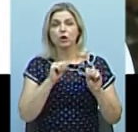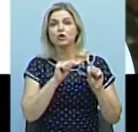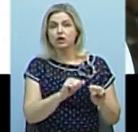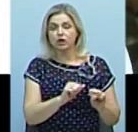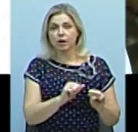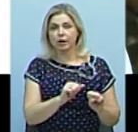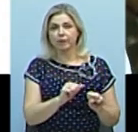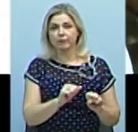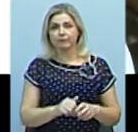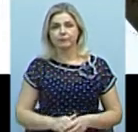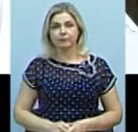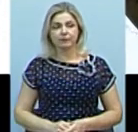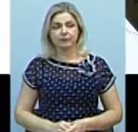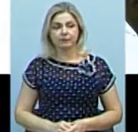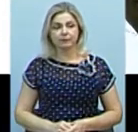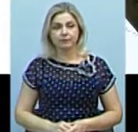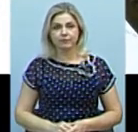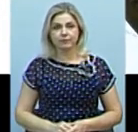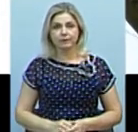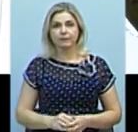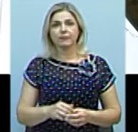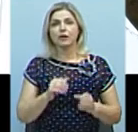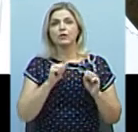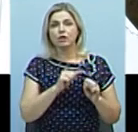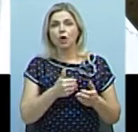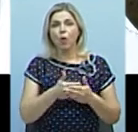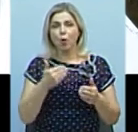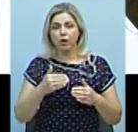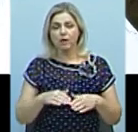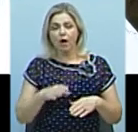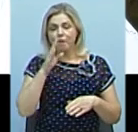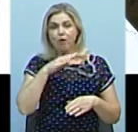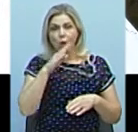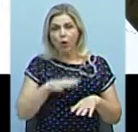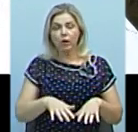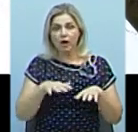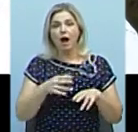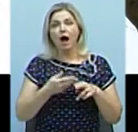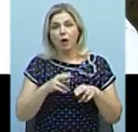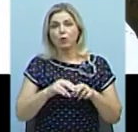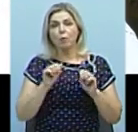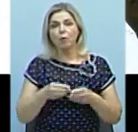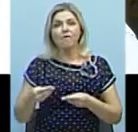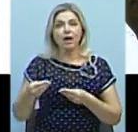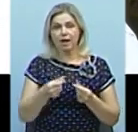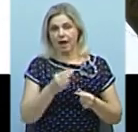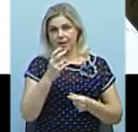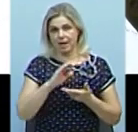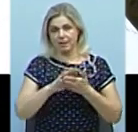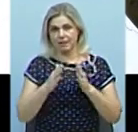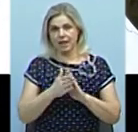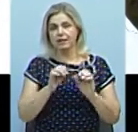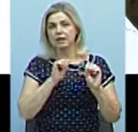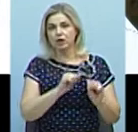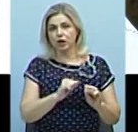захищає від поверхневих вод, які можуть впливати на стан